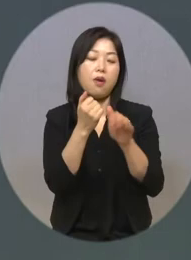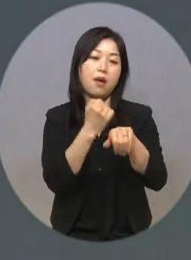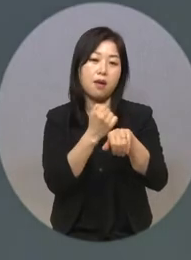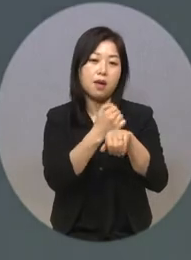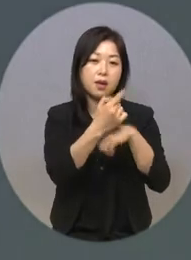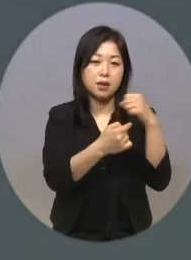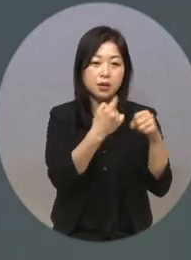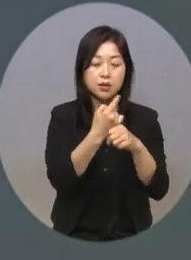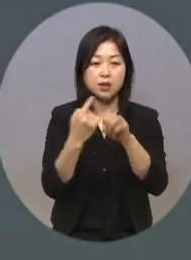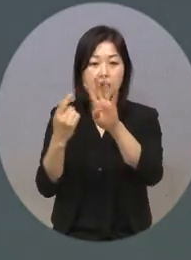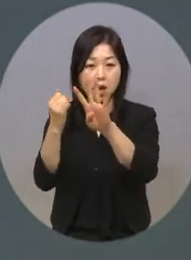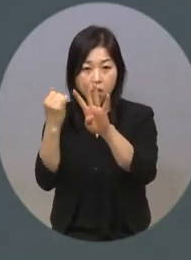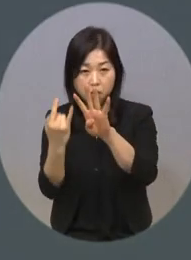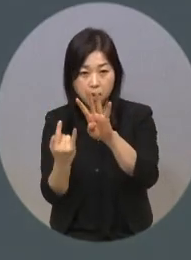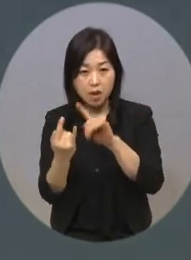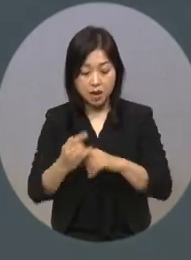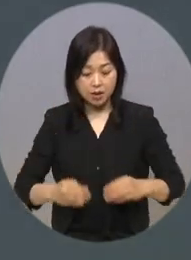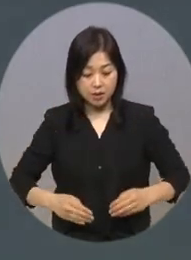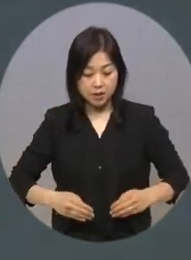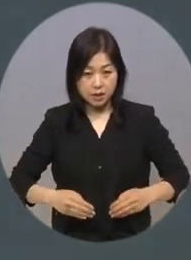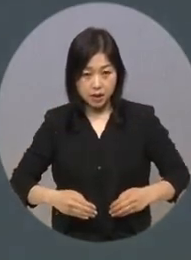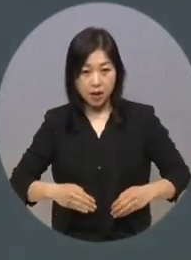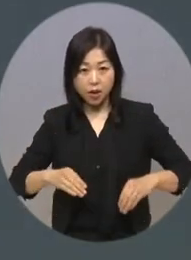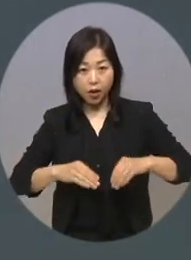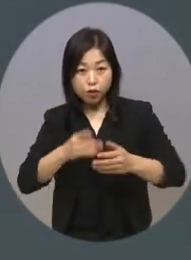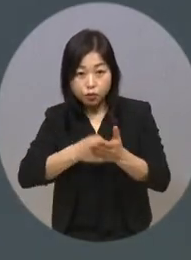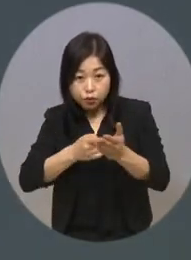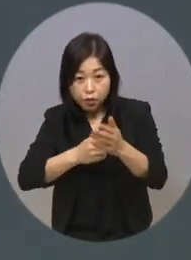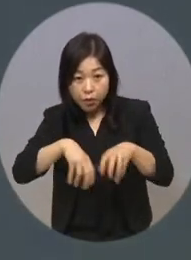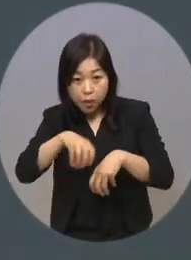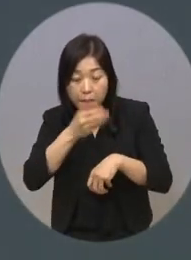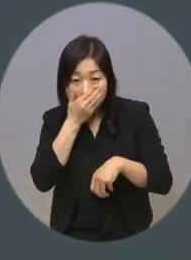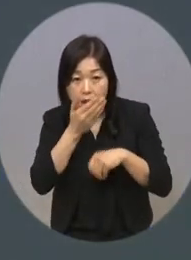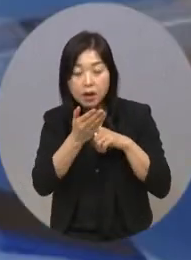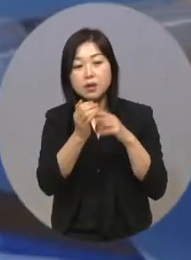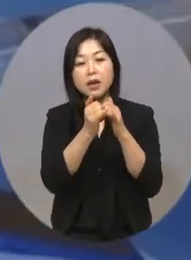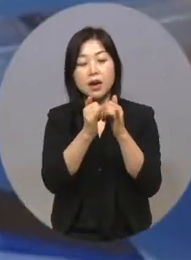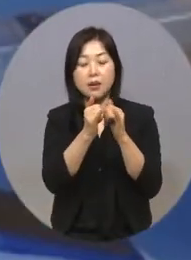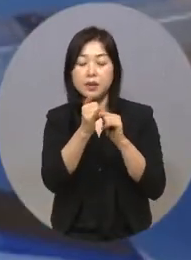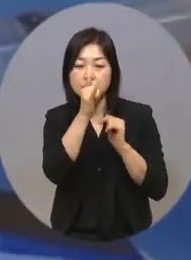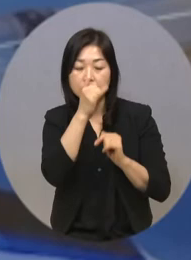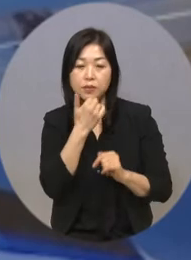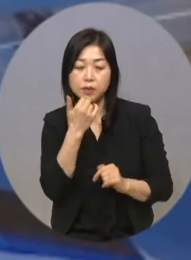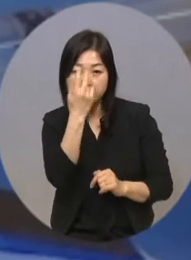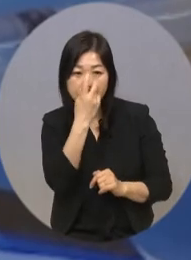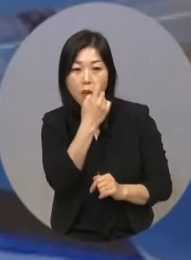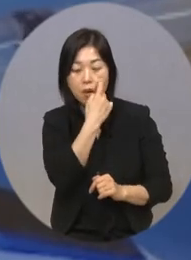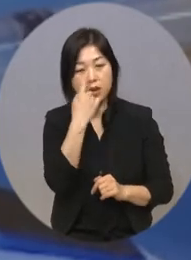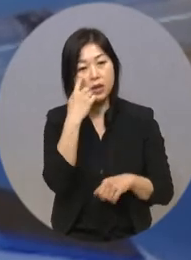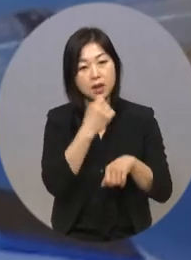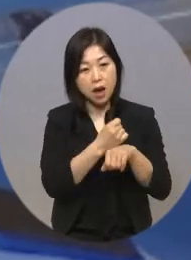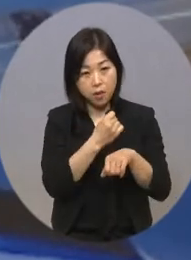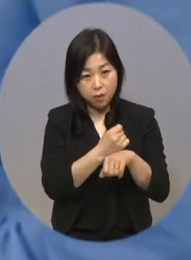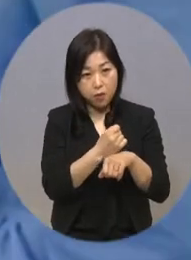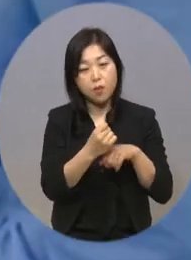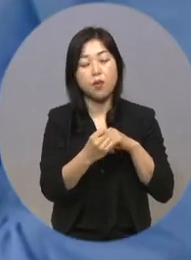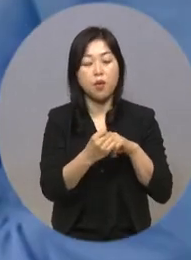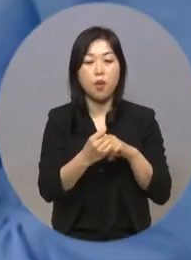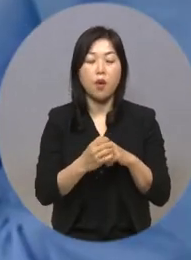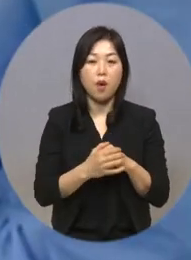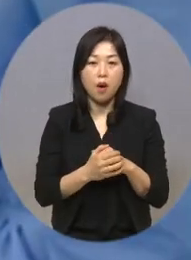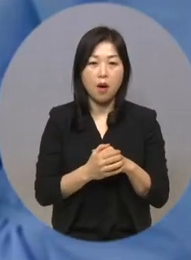4회에 신장이식 짜 명단을 확인하고 장애 상태 변동이 있는 신장장애 있는 직권으로 장애 정도를